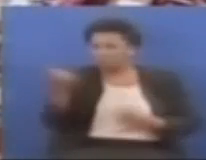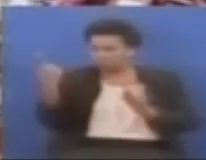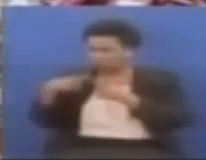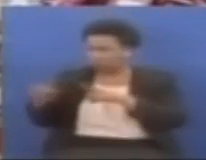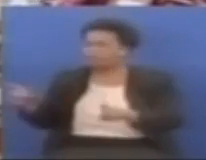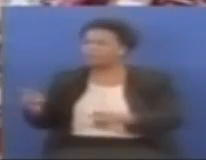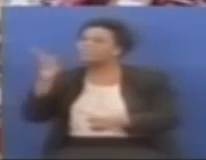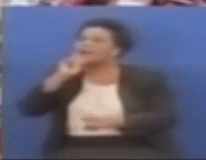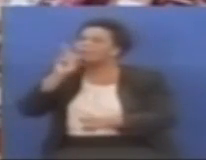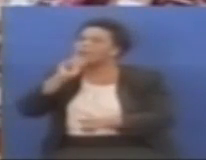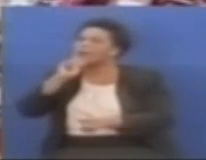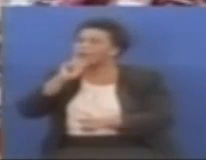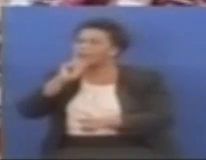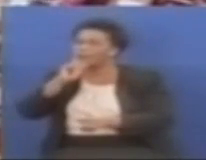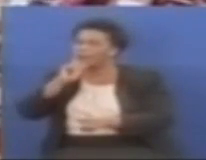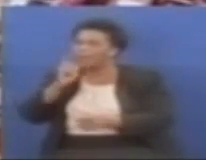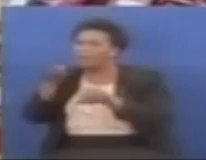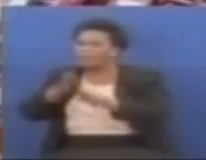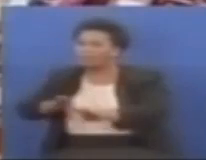wake. Lakini